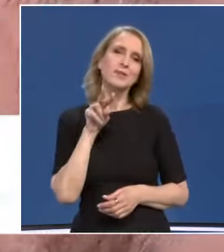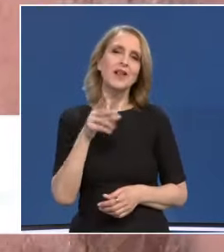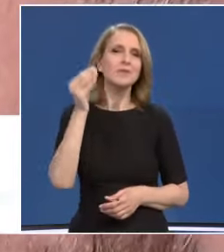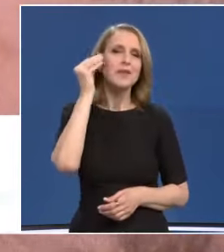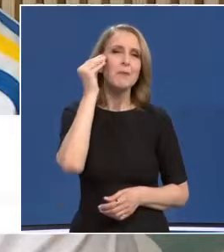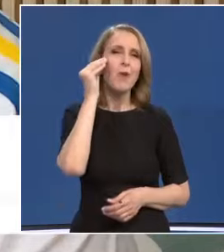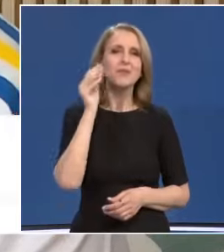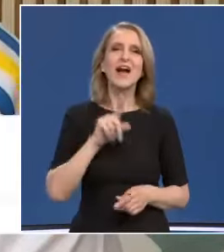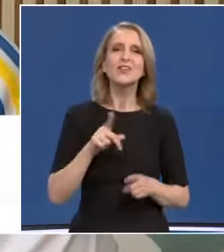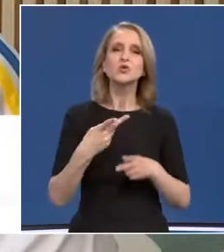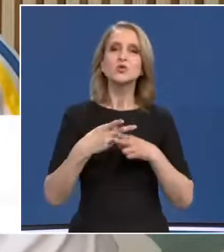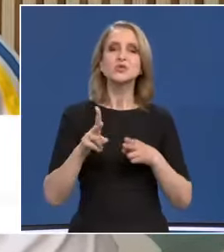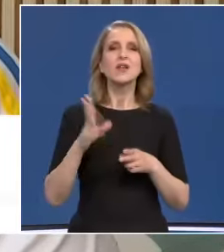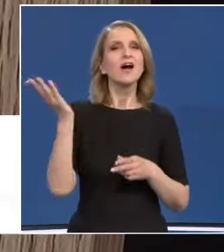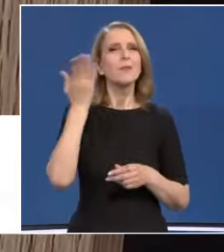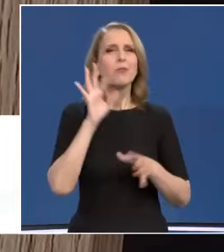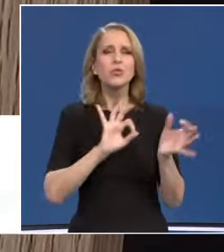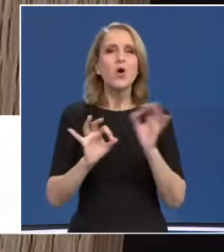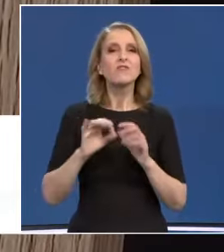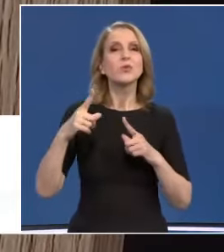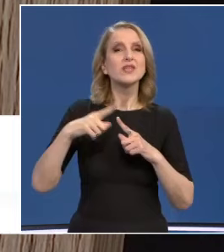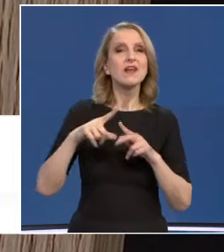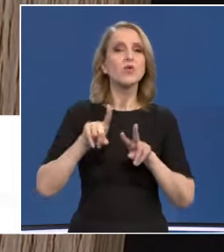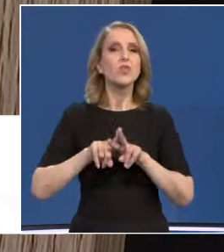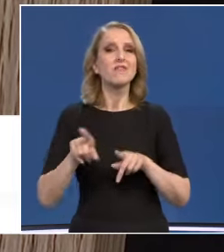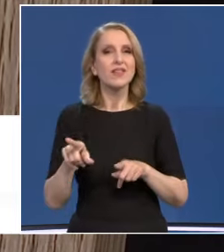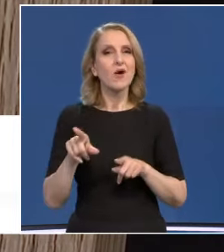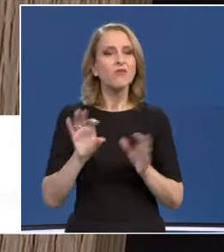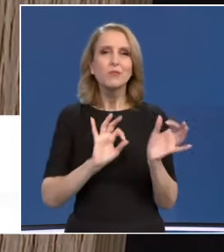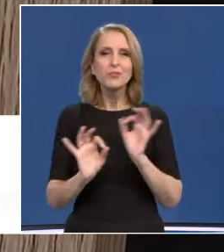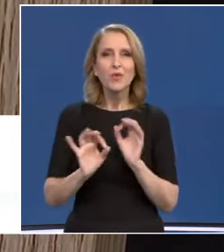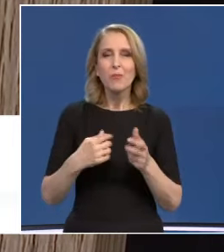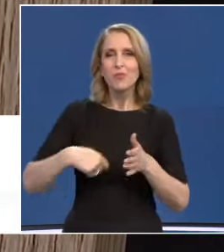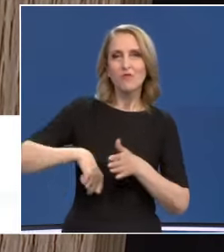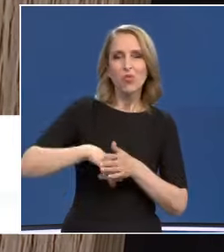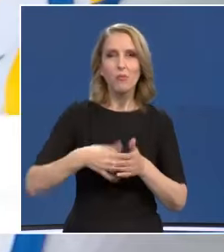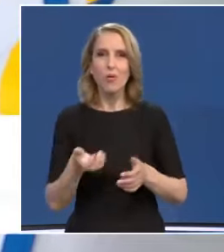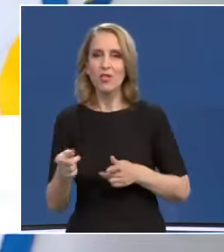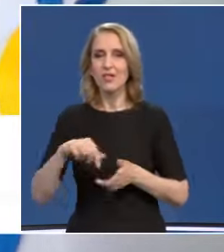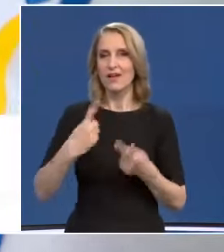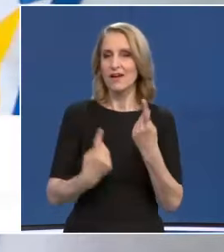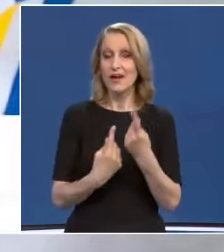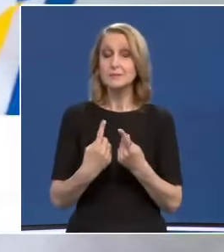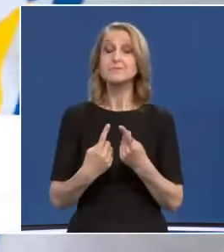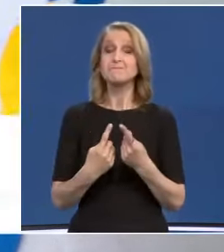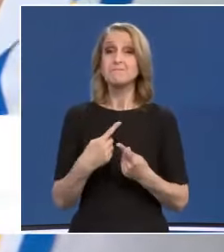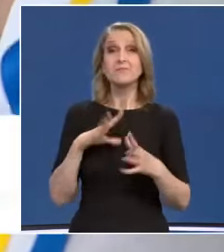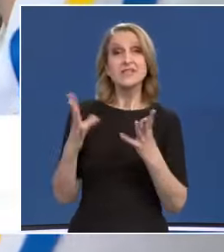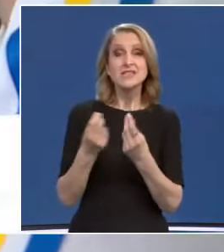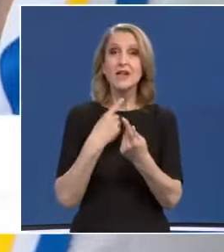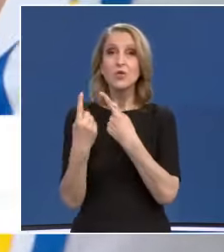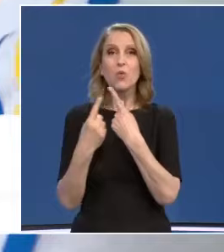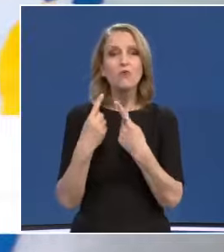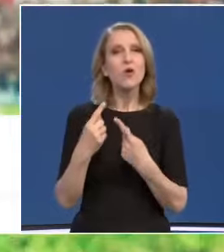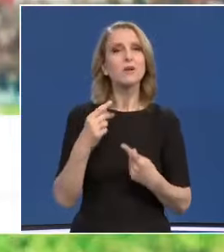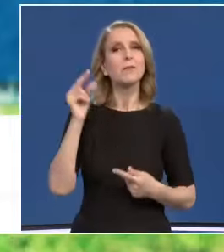от чистите шпагати на покойния Трифон Иванов. Момчил е привърженик на Лийдс от началото на 90-те. Заедно коментираме